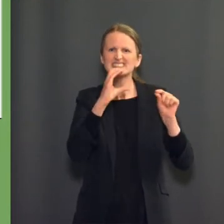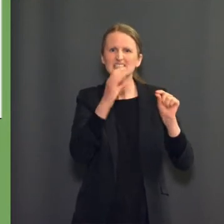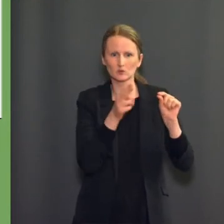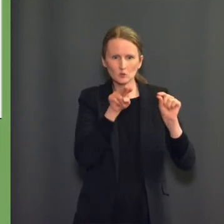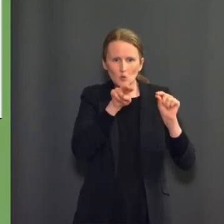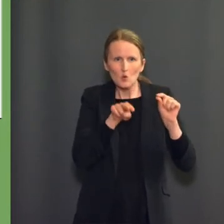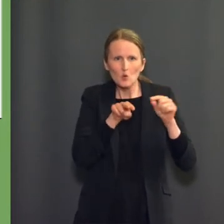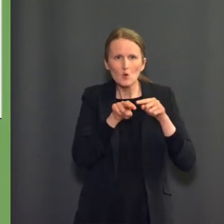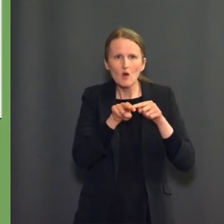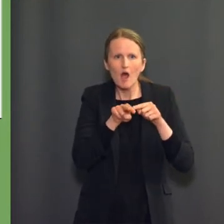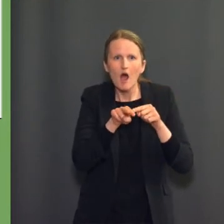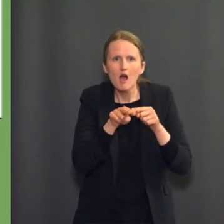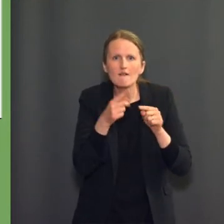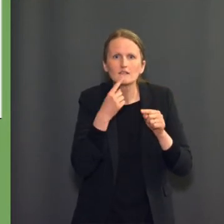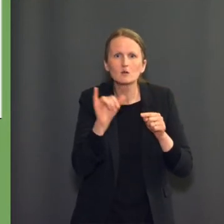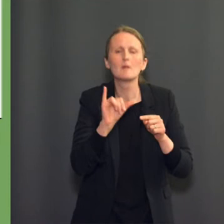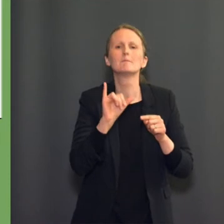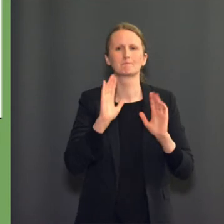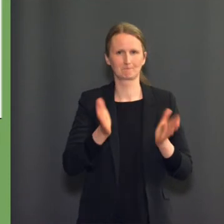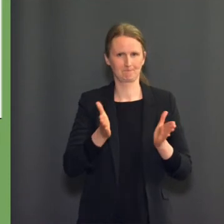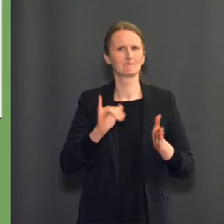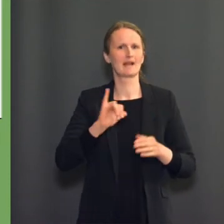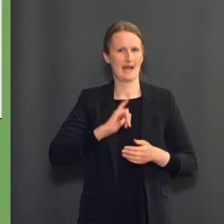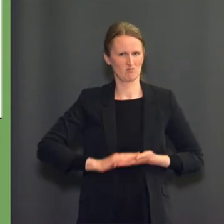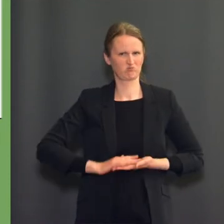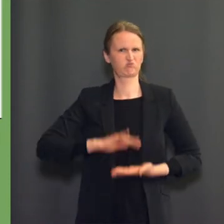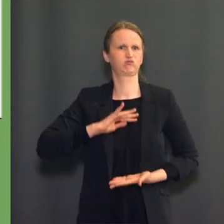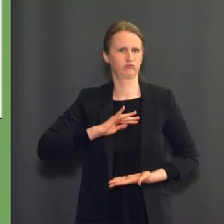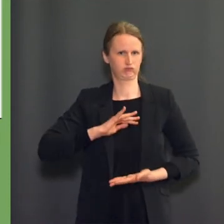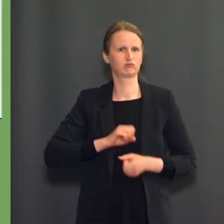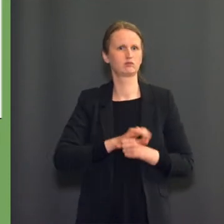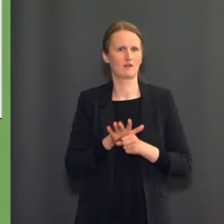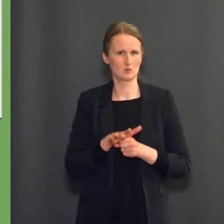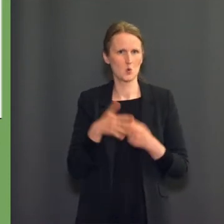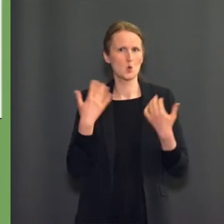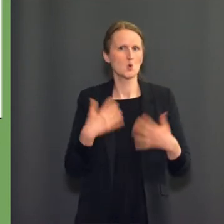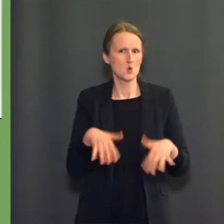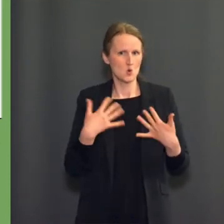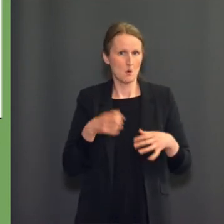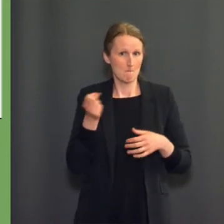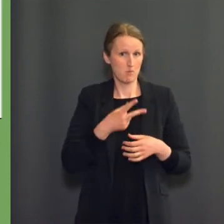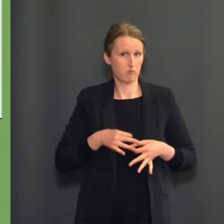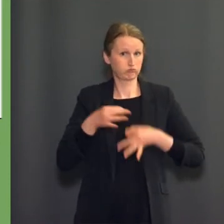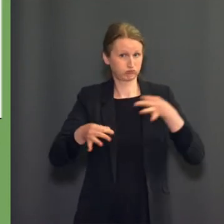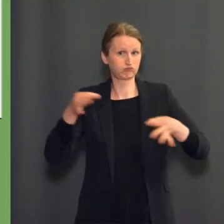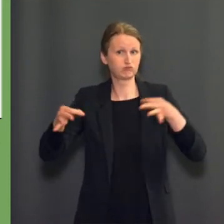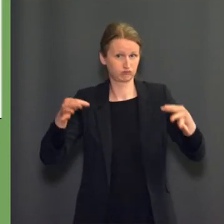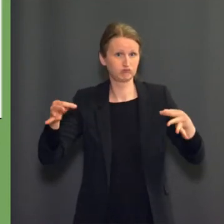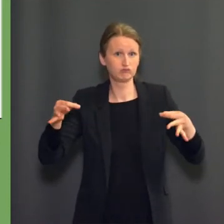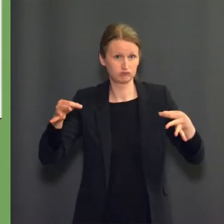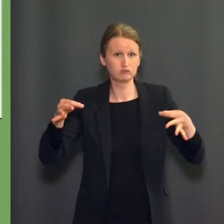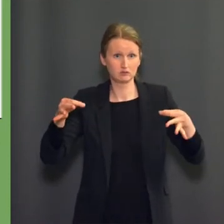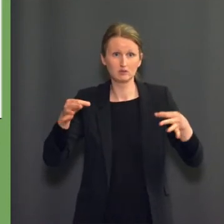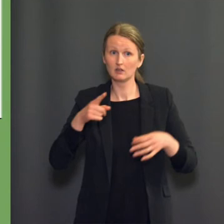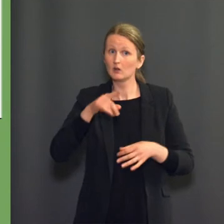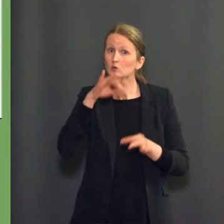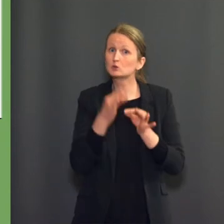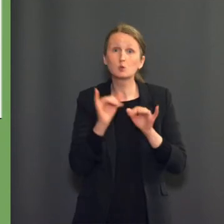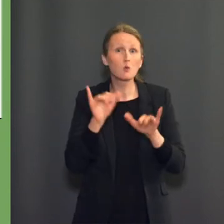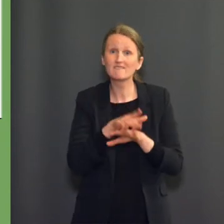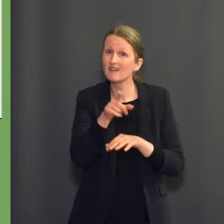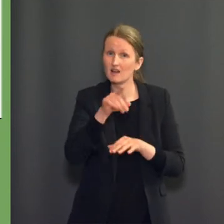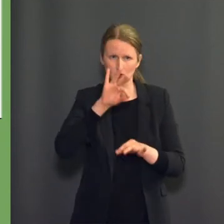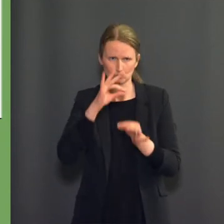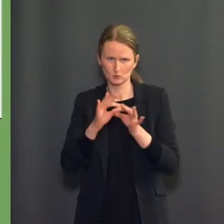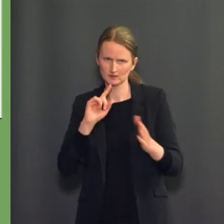contagieux. Vous devez donc immédiatement vous isoler et éviter tout contact avec autrui. Il est préférable